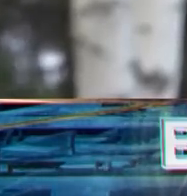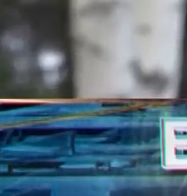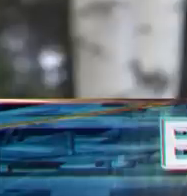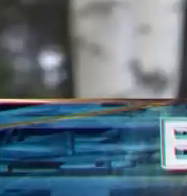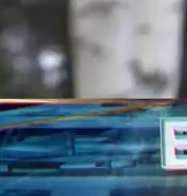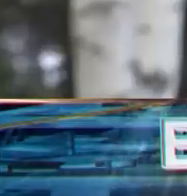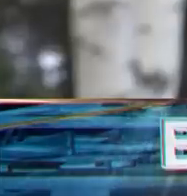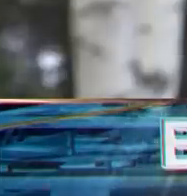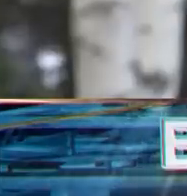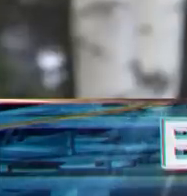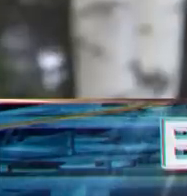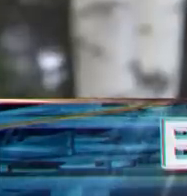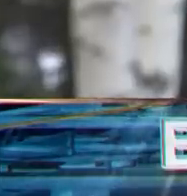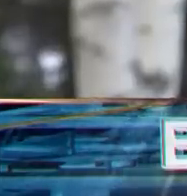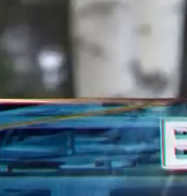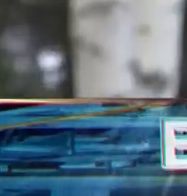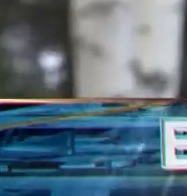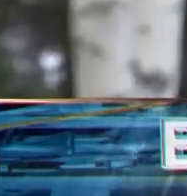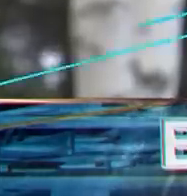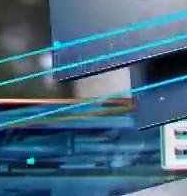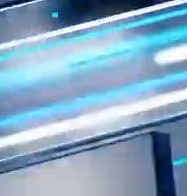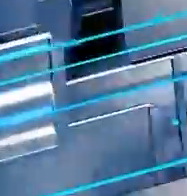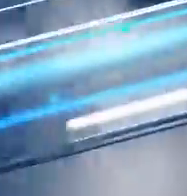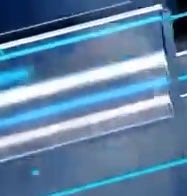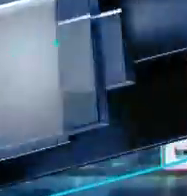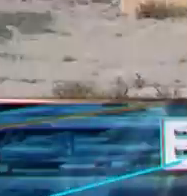де 24 ескерту қалқандары орнатылды.